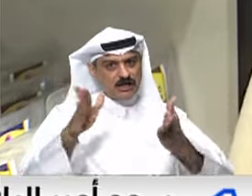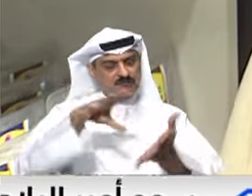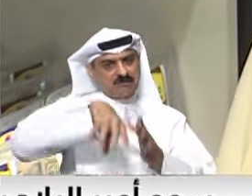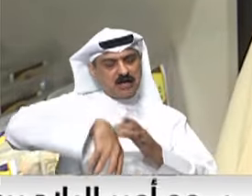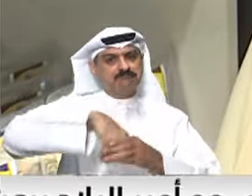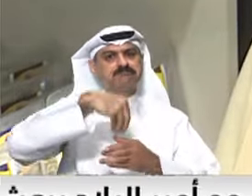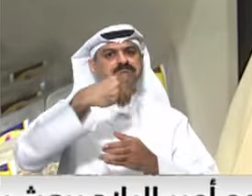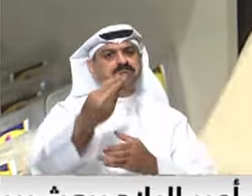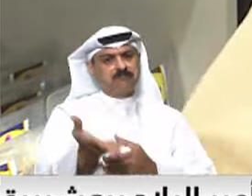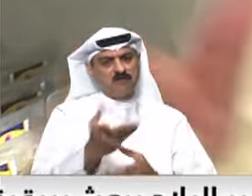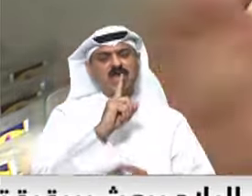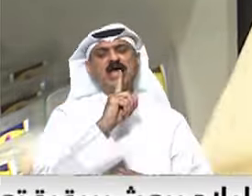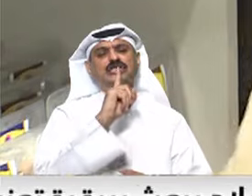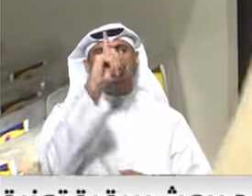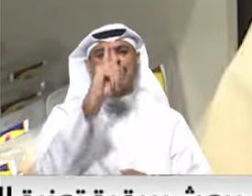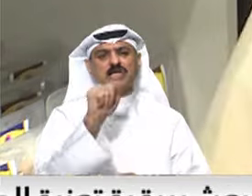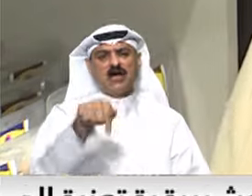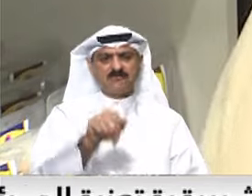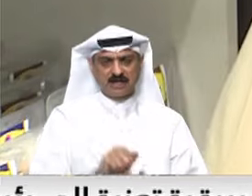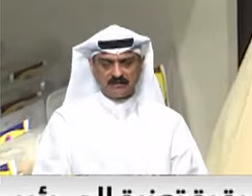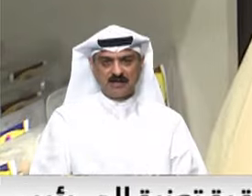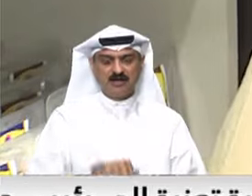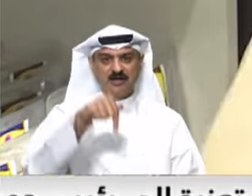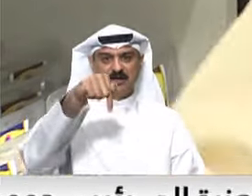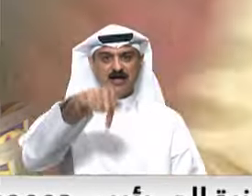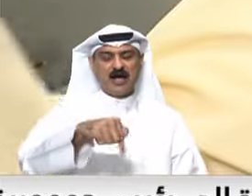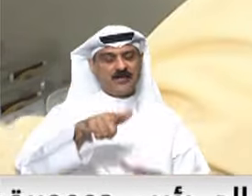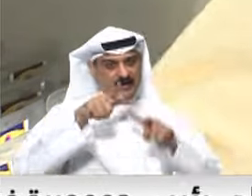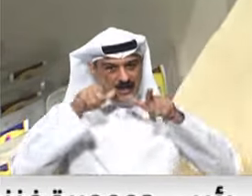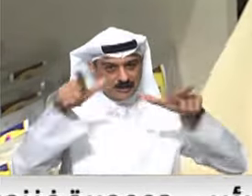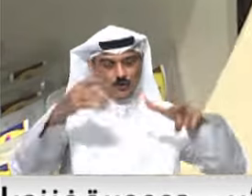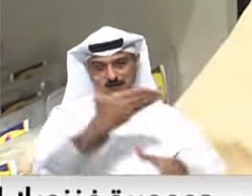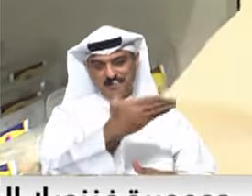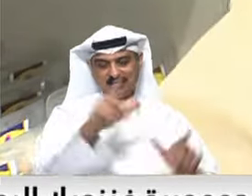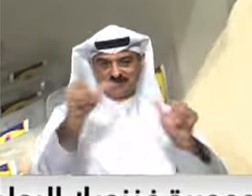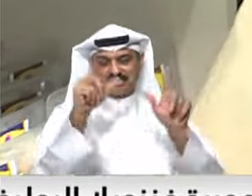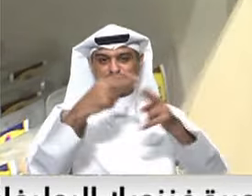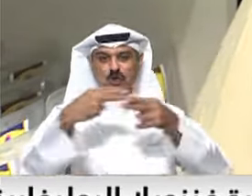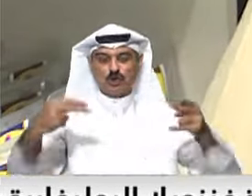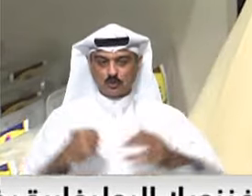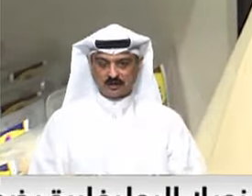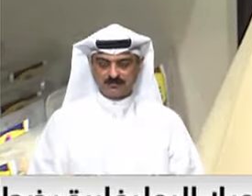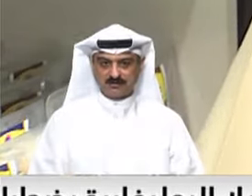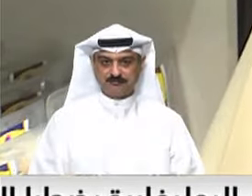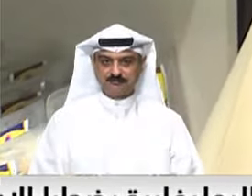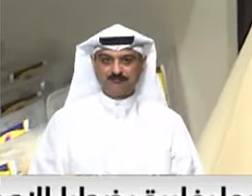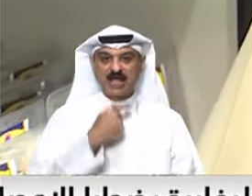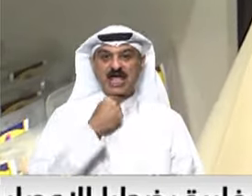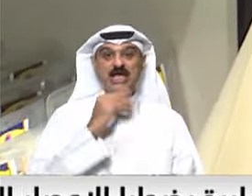وينزل بالسوق إن شاء الله، وهذا حصري لبرنامجكم. أما سعد العبدالله بالقريب العاجل إن شاء الله.